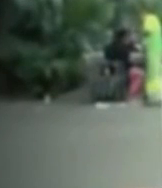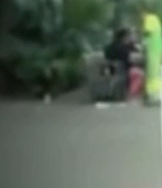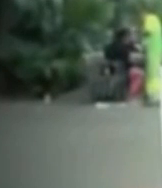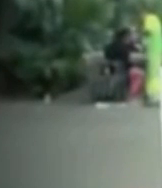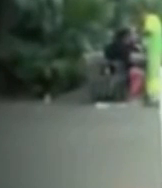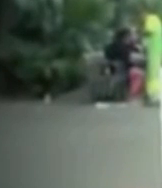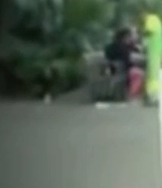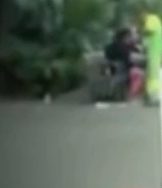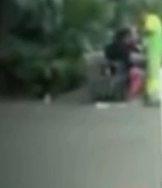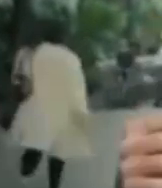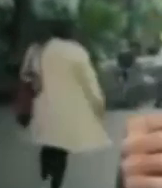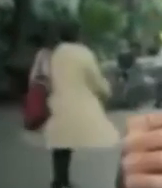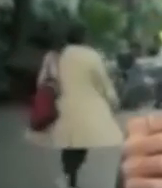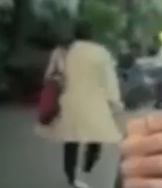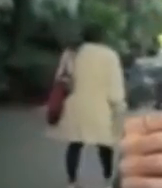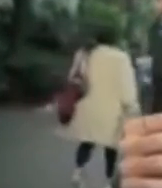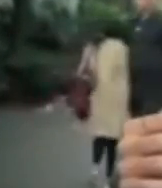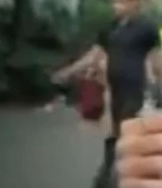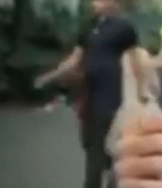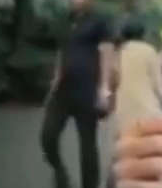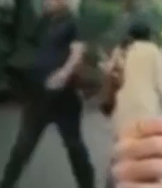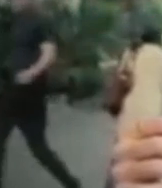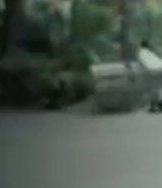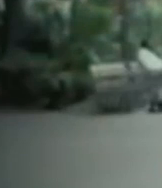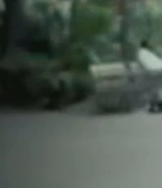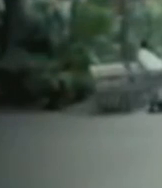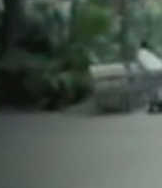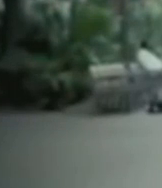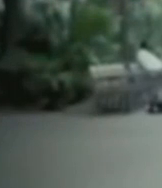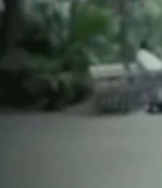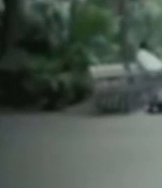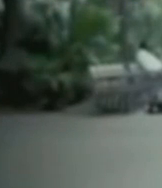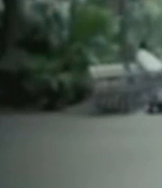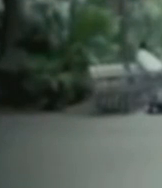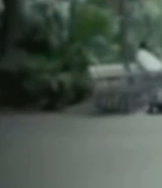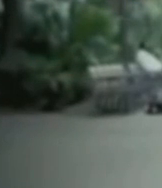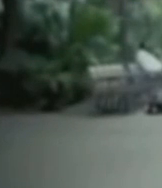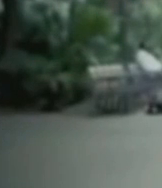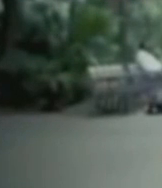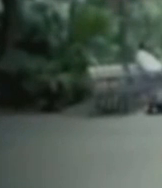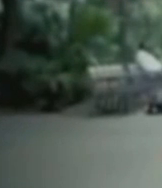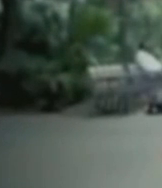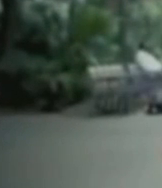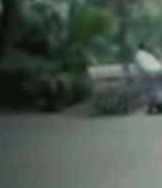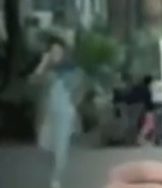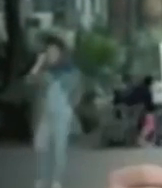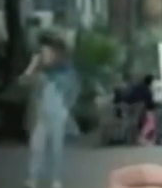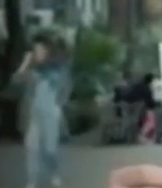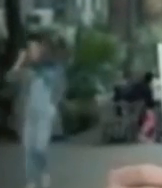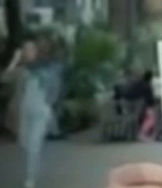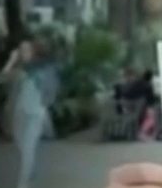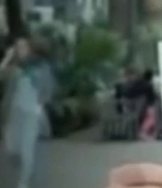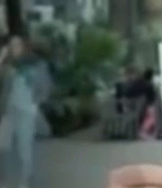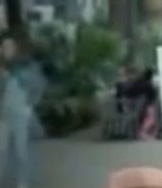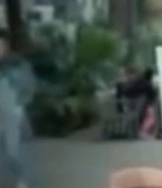δεν είστε μόνοι είμαστε όλη ελλάδα έλεγχος του χρέους από τους πολίτες τώρα έλεγξε